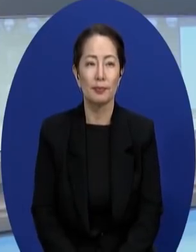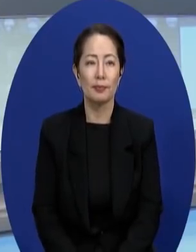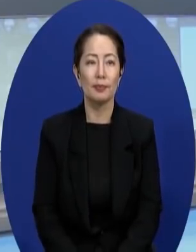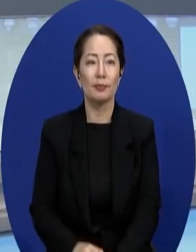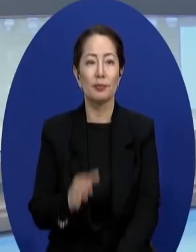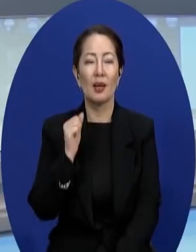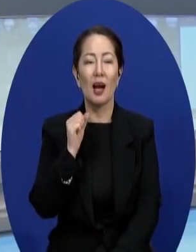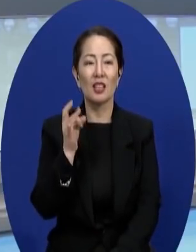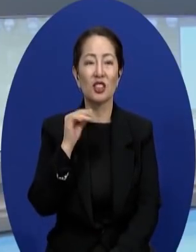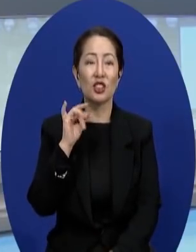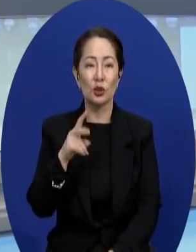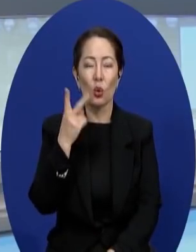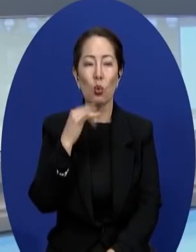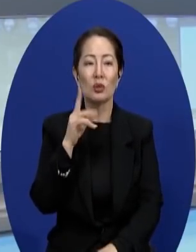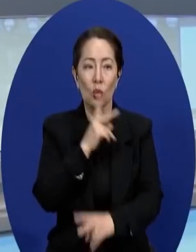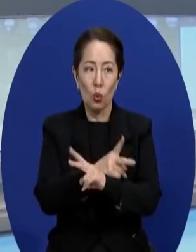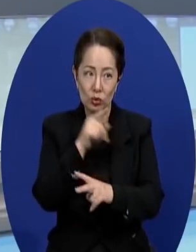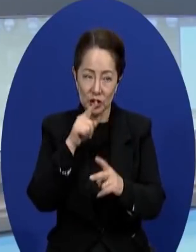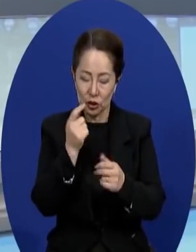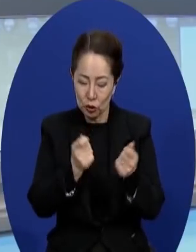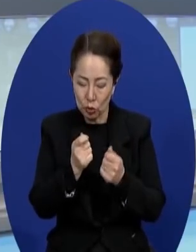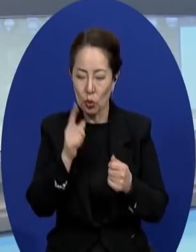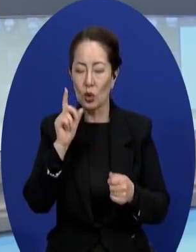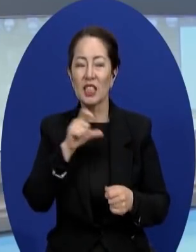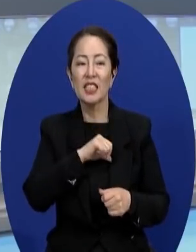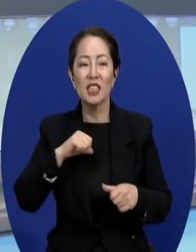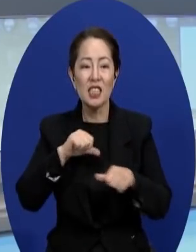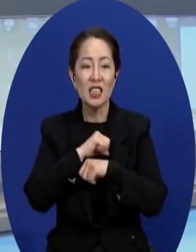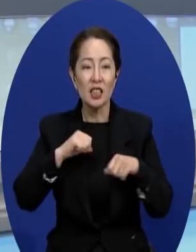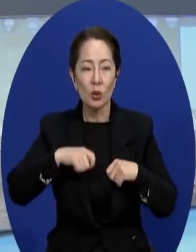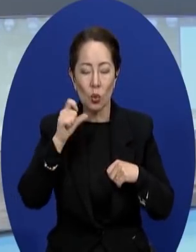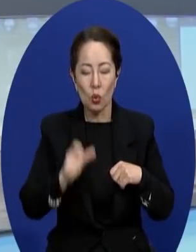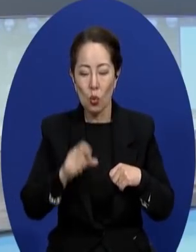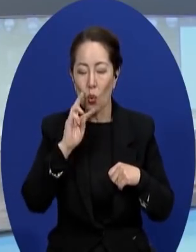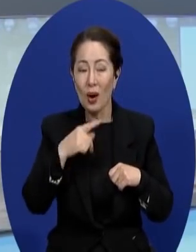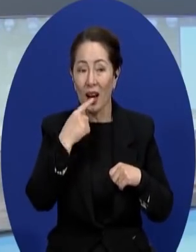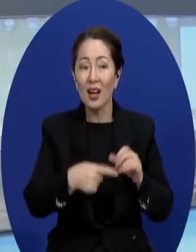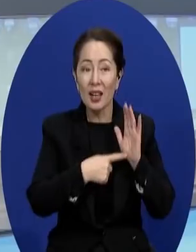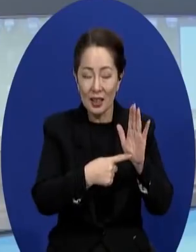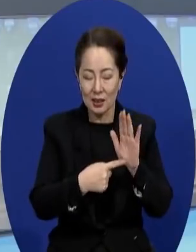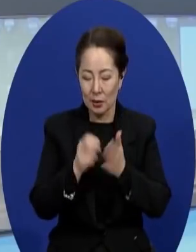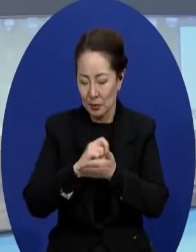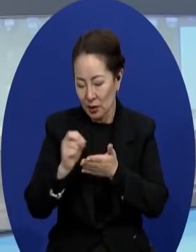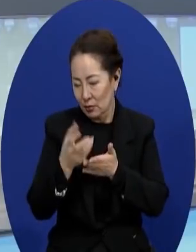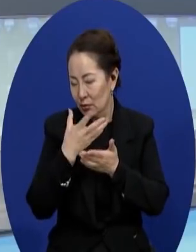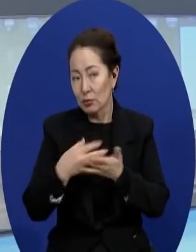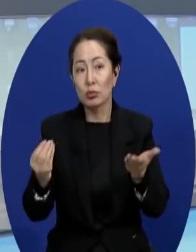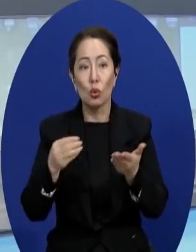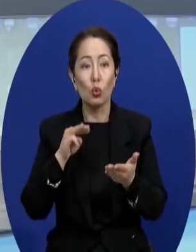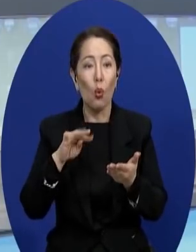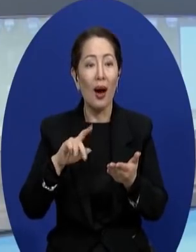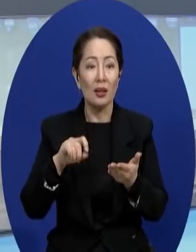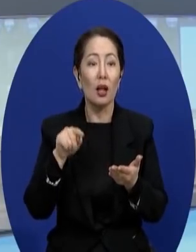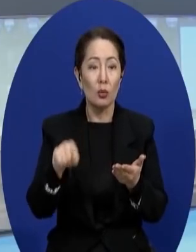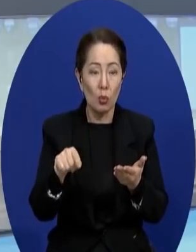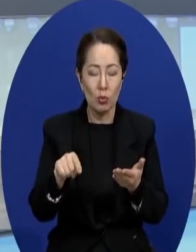Тэгвэл ардчилсан үндсэн хуулийн нэг гол зохицуулалт нь иргэний үг хэлэх, үзэл бодлоо илэрхийлэх, хэвлэн нийтлэх эрхчлөлөө тунхагласан явдал гэж олон нийтийн байгууллагын хэвлэлийн